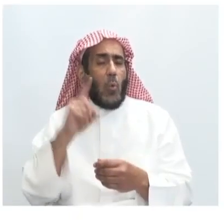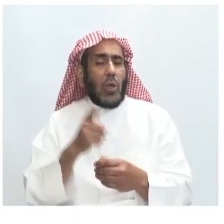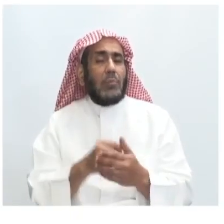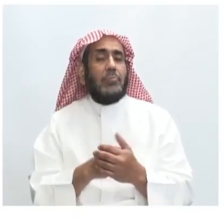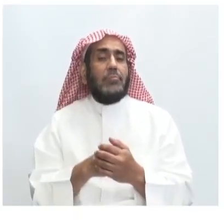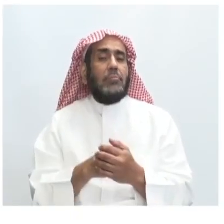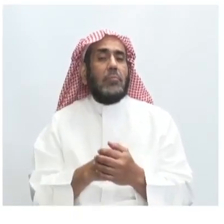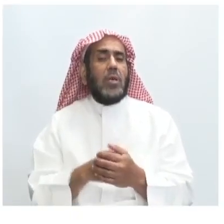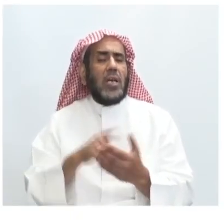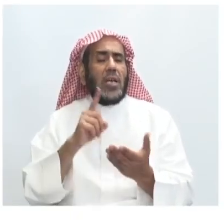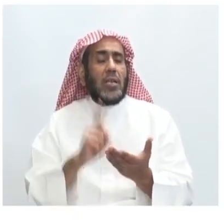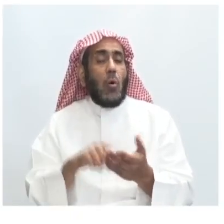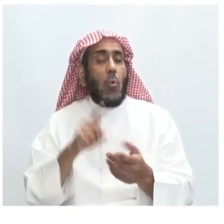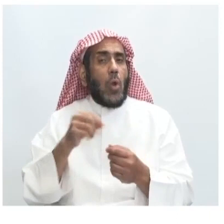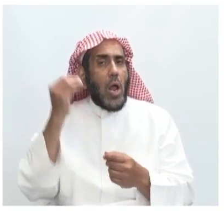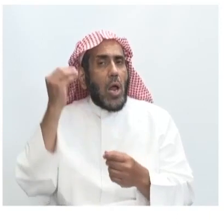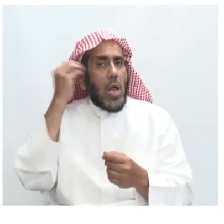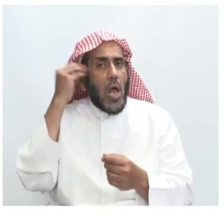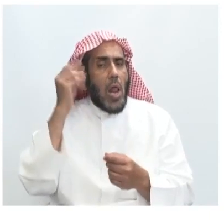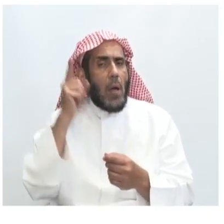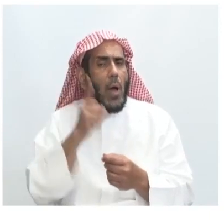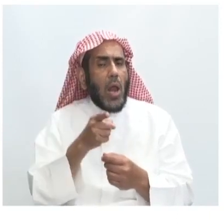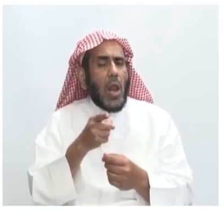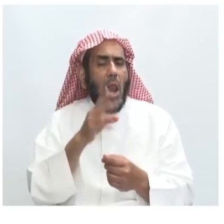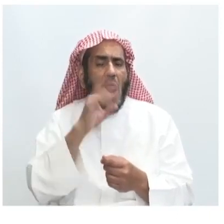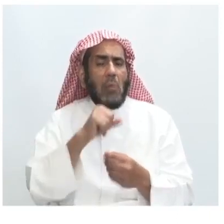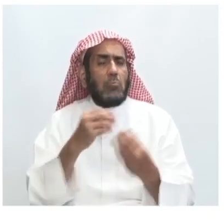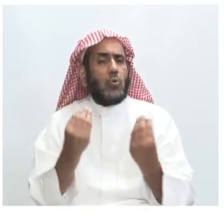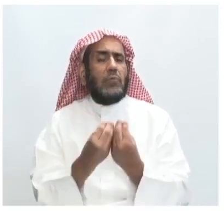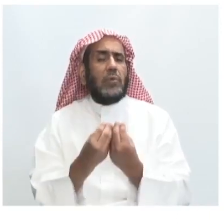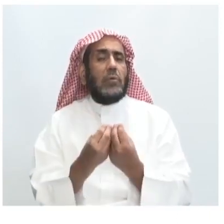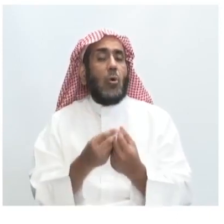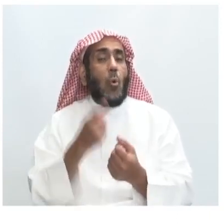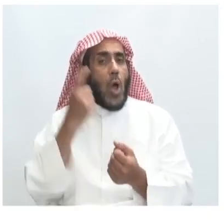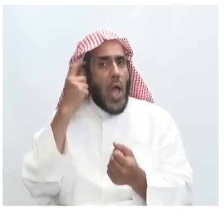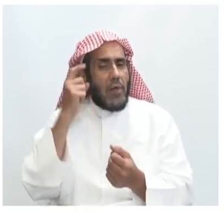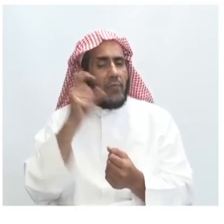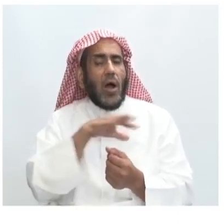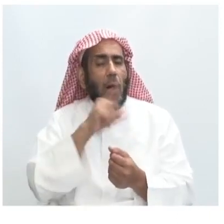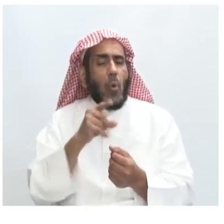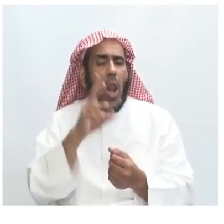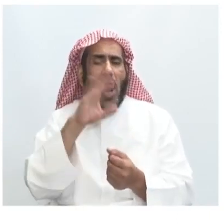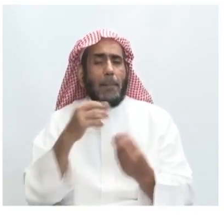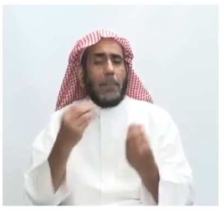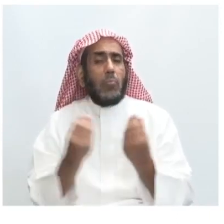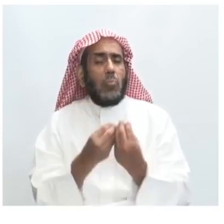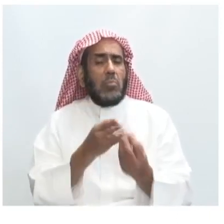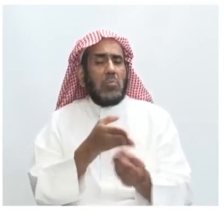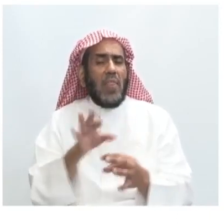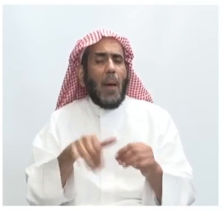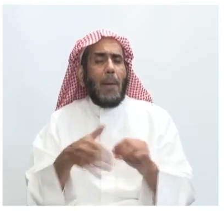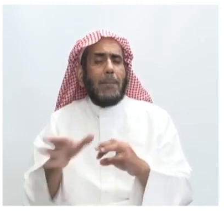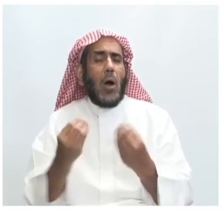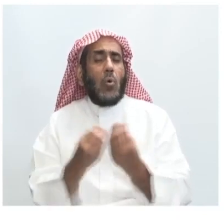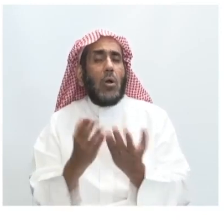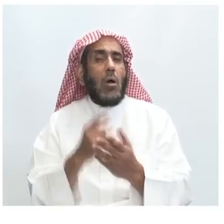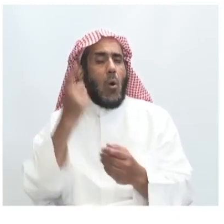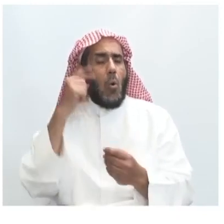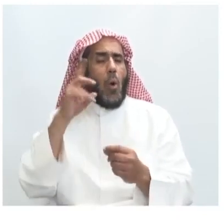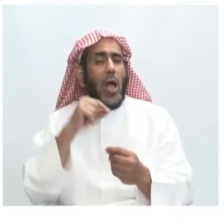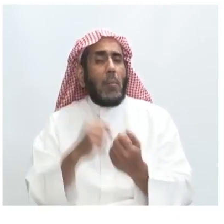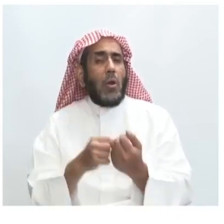انه هنا يعلم انك لم ترافق هو يعرف انك لم ترافقه ولم تذهب معه ويعلم